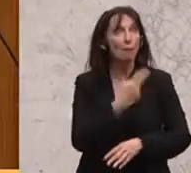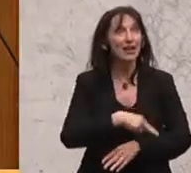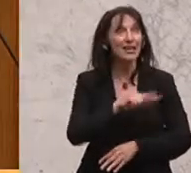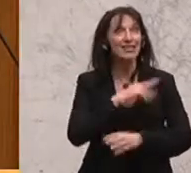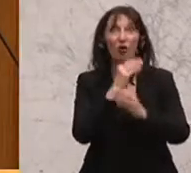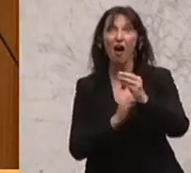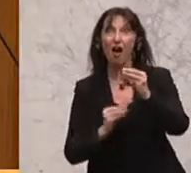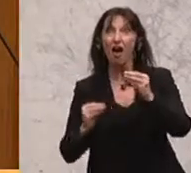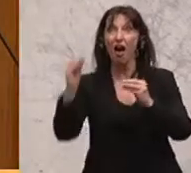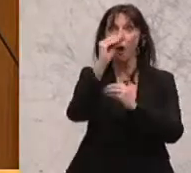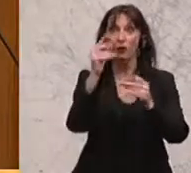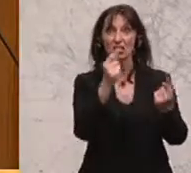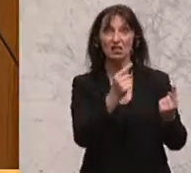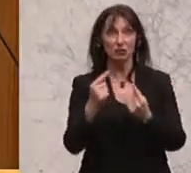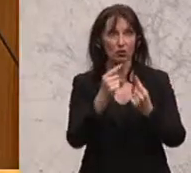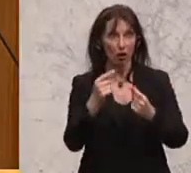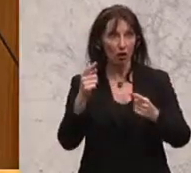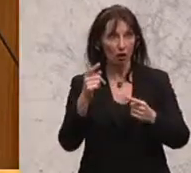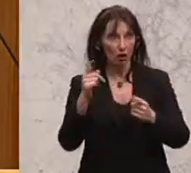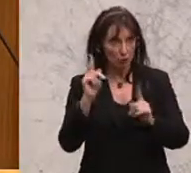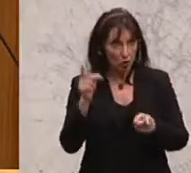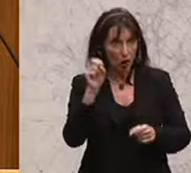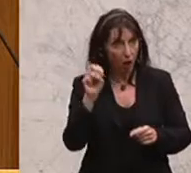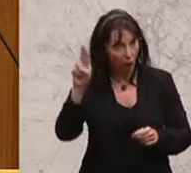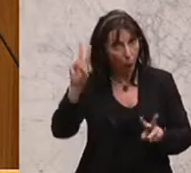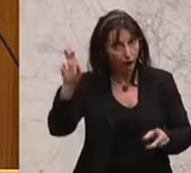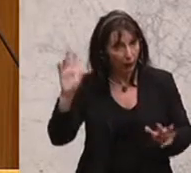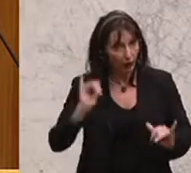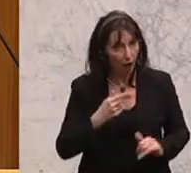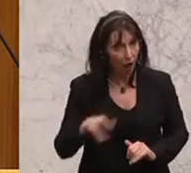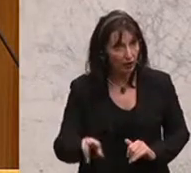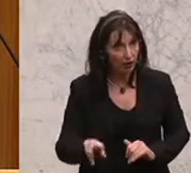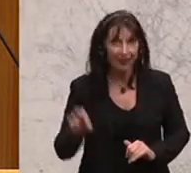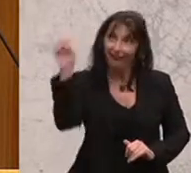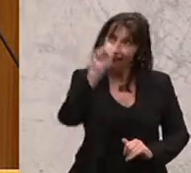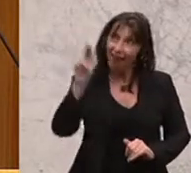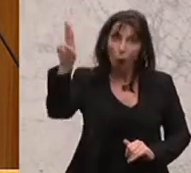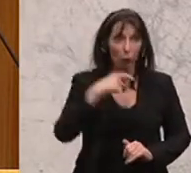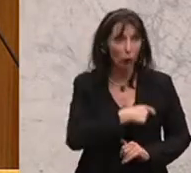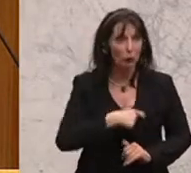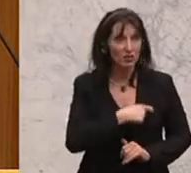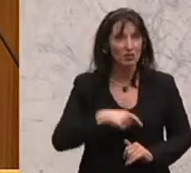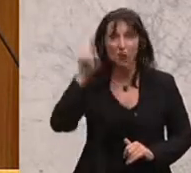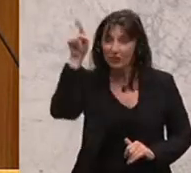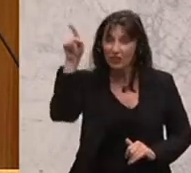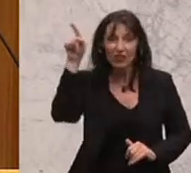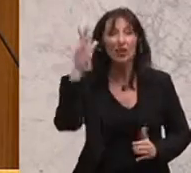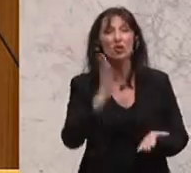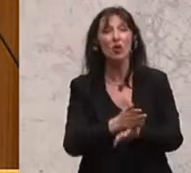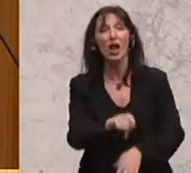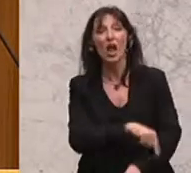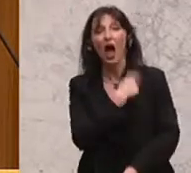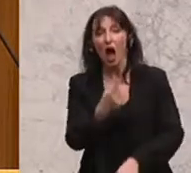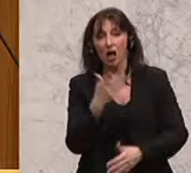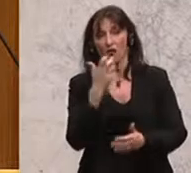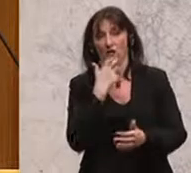risikoerhöhende Umstände. Ist das U-Gegenstand oder nicht? Ich frage Sie. Die Frage der Europäischen Kommission, die schon längst auf der Bierschuhe war, die Bank abzudrehen,